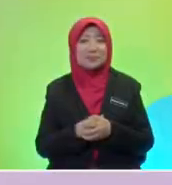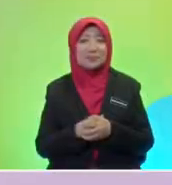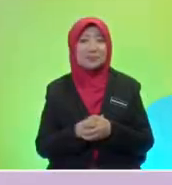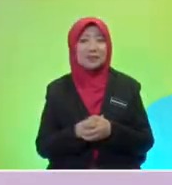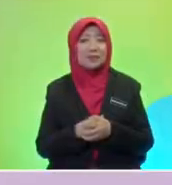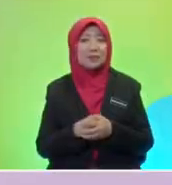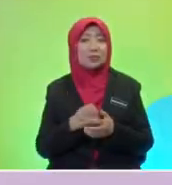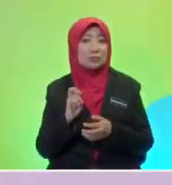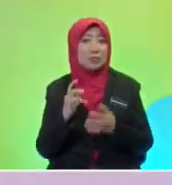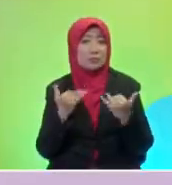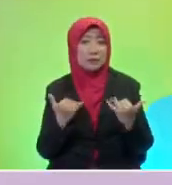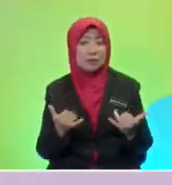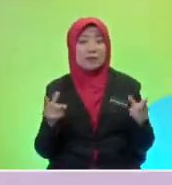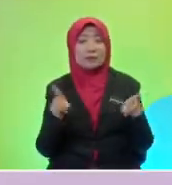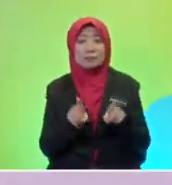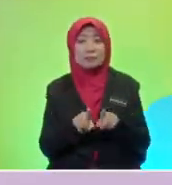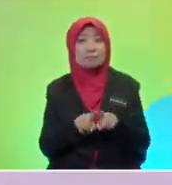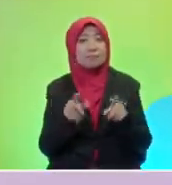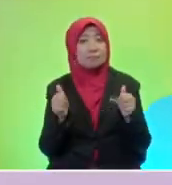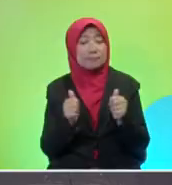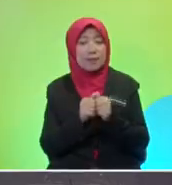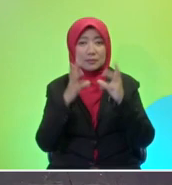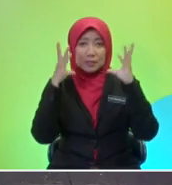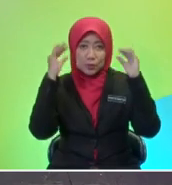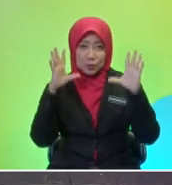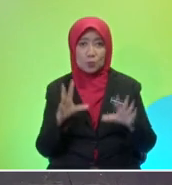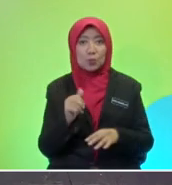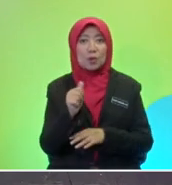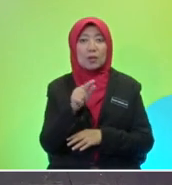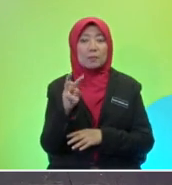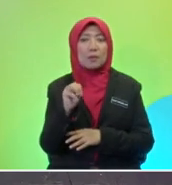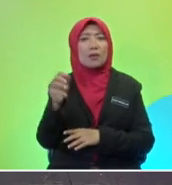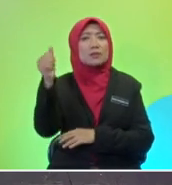di studio bersama saya yaitu Cikgu Asman assalamualaikum